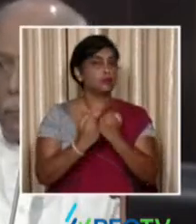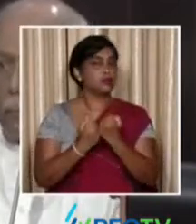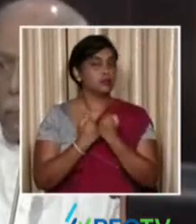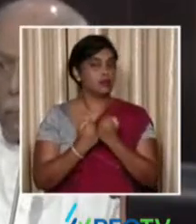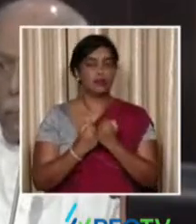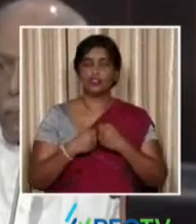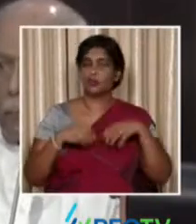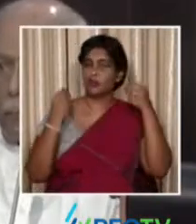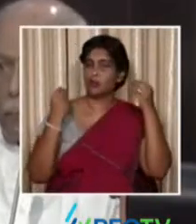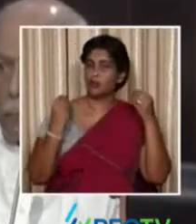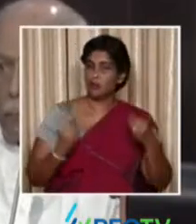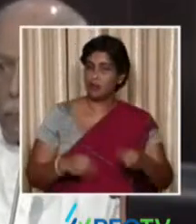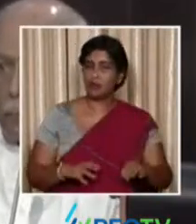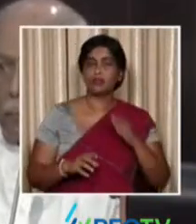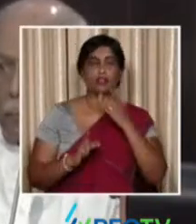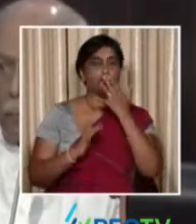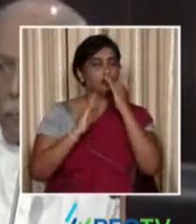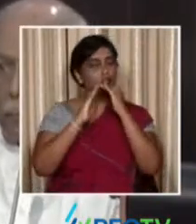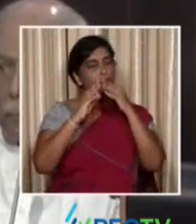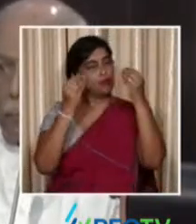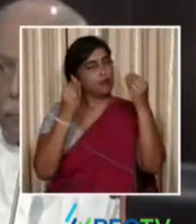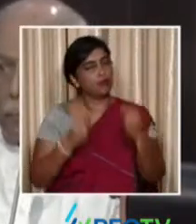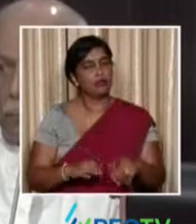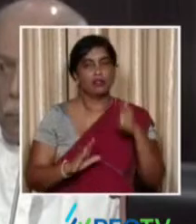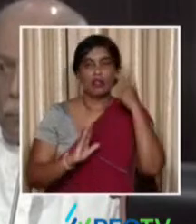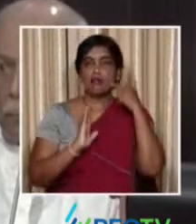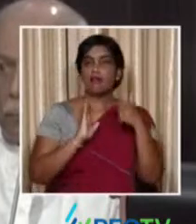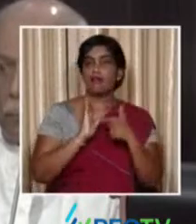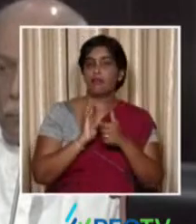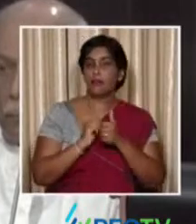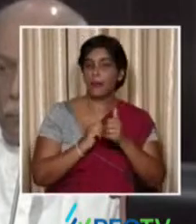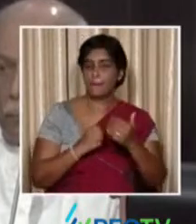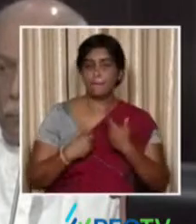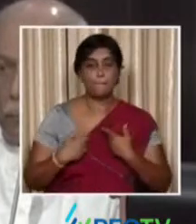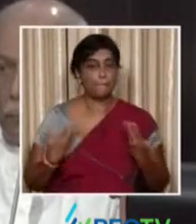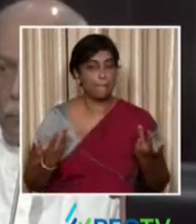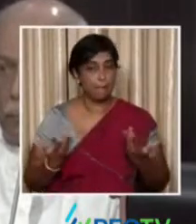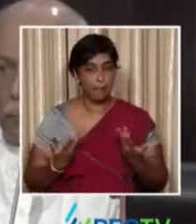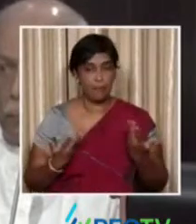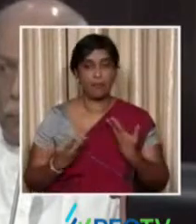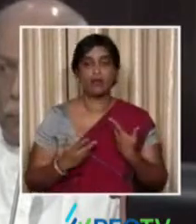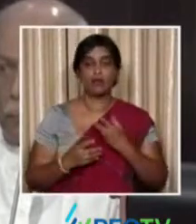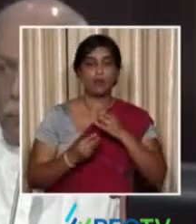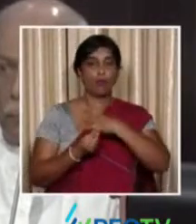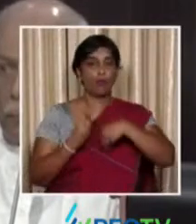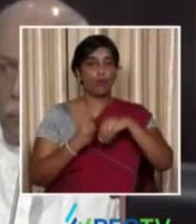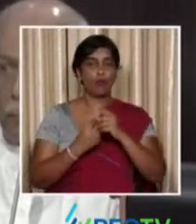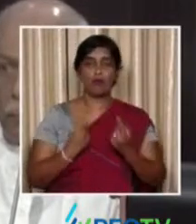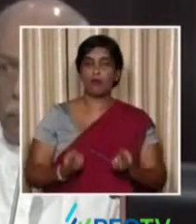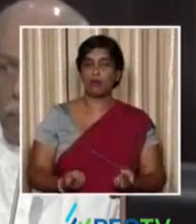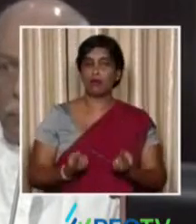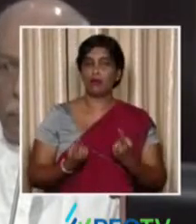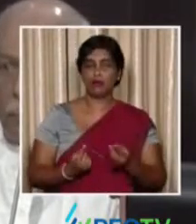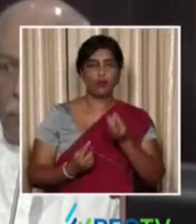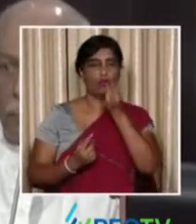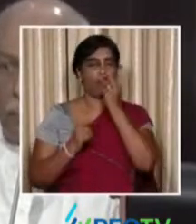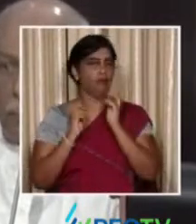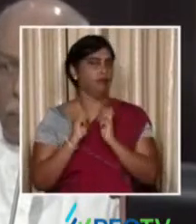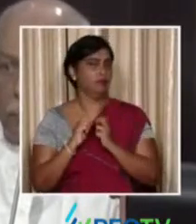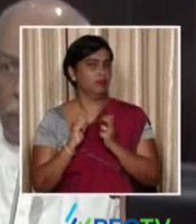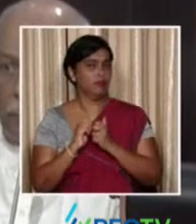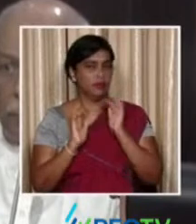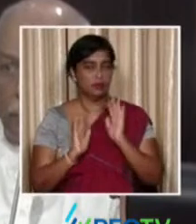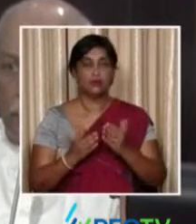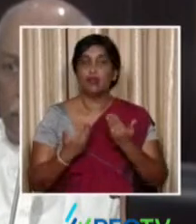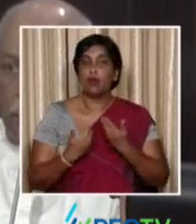කඩා වැටුණා. පාසල් වැටුණා. විභාග පවත්වන්න බැරි වුණා. පෝර හිඟය නිසා ආහාර හර්බූදයක් ඇති වුණා.